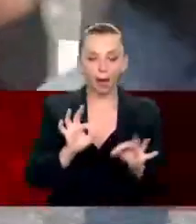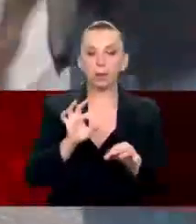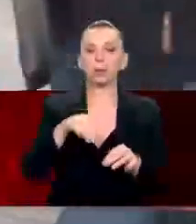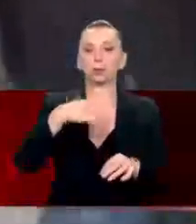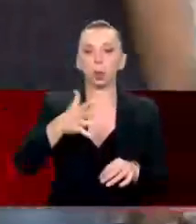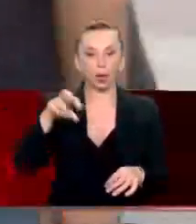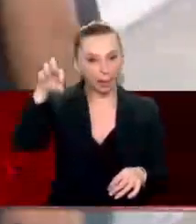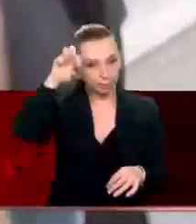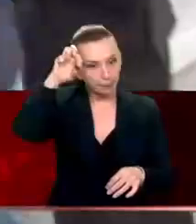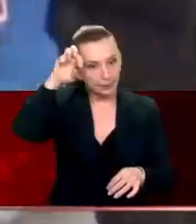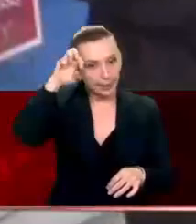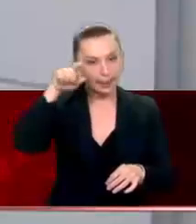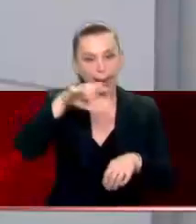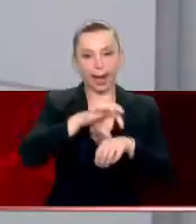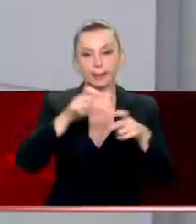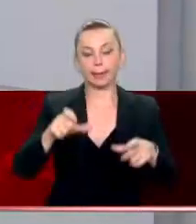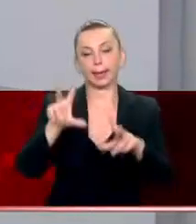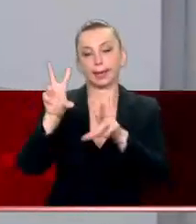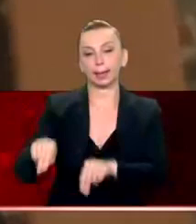ardından psikiyatri servisine yatırıldı.